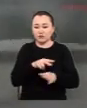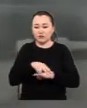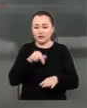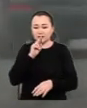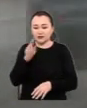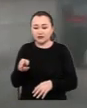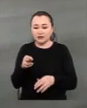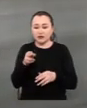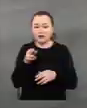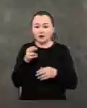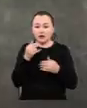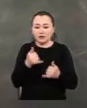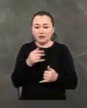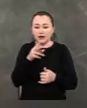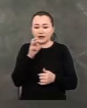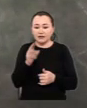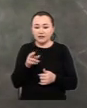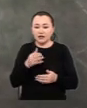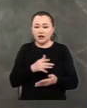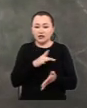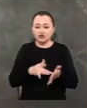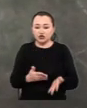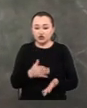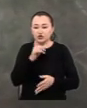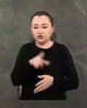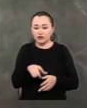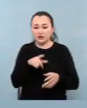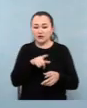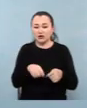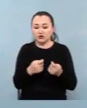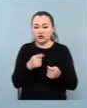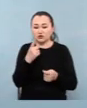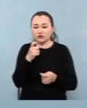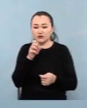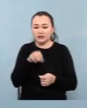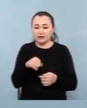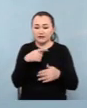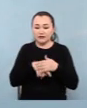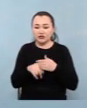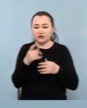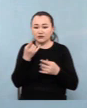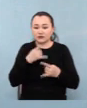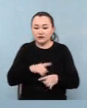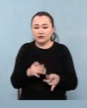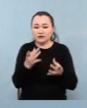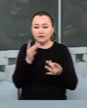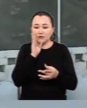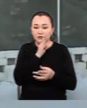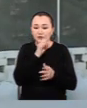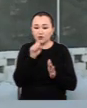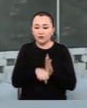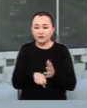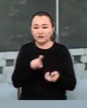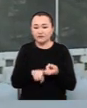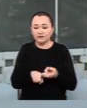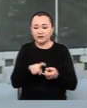қоңырау шалған. Қазір Макинск қаласының тұрғынына қатысты қылмыстық кодекстің 100-ші бабы, яғни жаңа туған баланы анасының өлтіруі